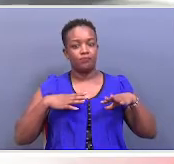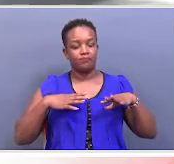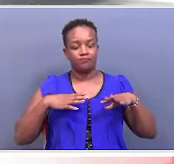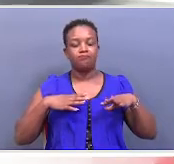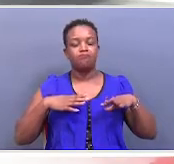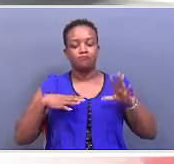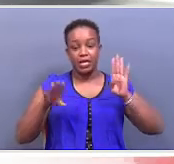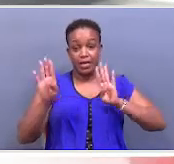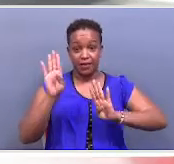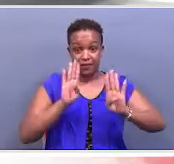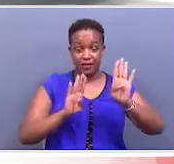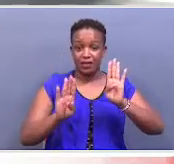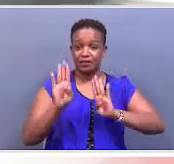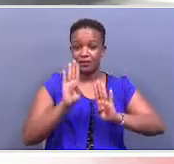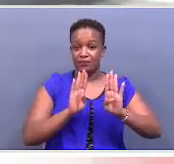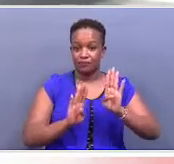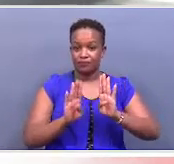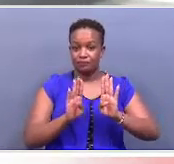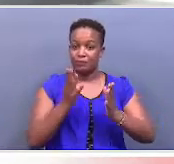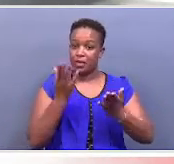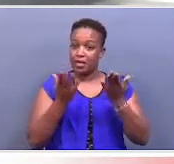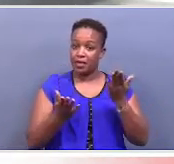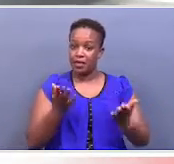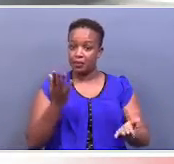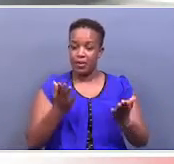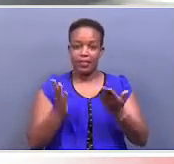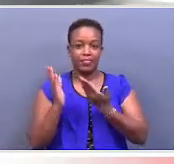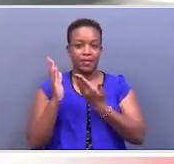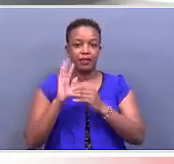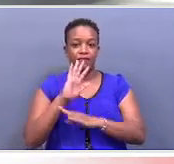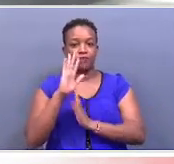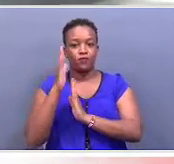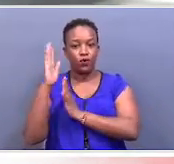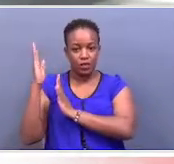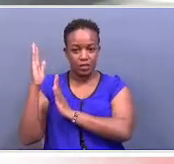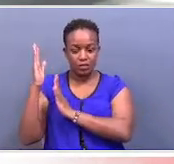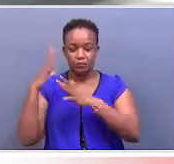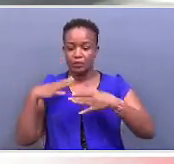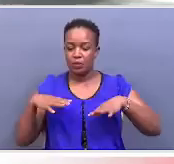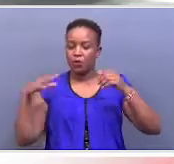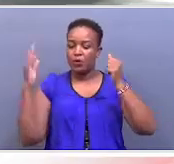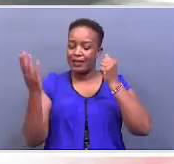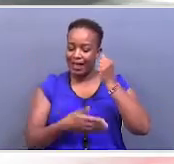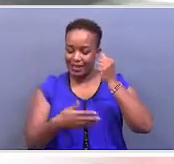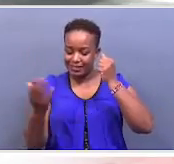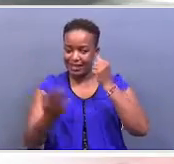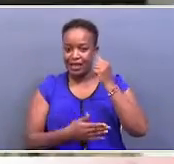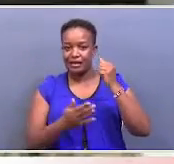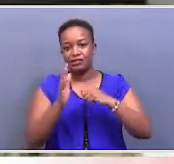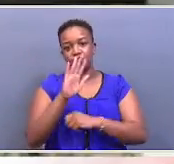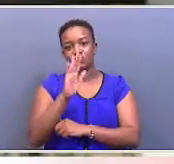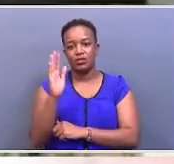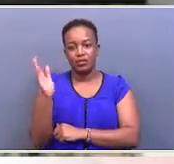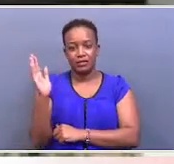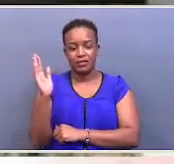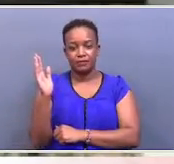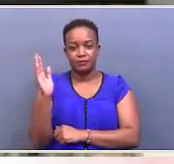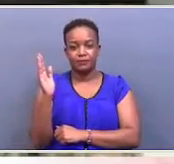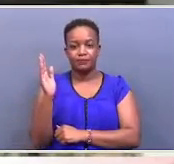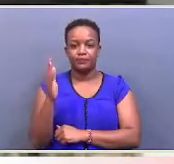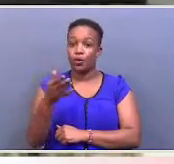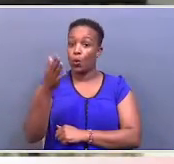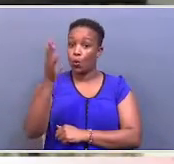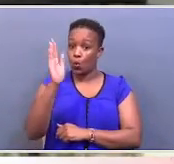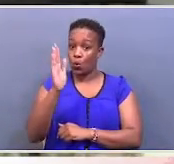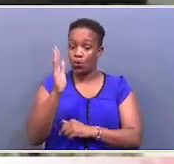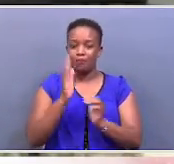human behavior. Wenda kule mistuni, watu wamekata mbao sana, miti ya mbao. Mambo ya Mungu ni